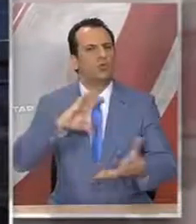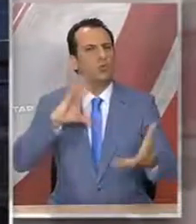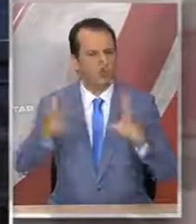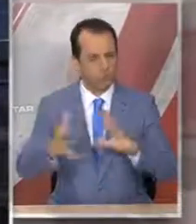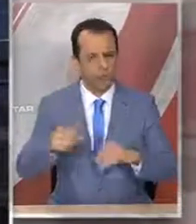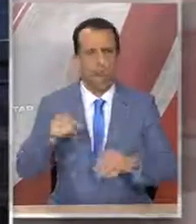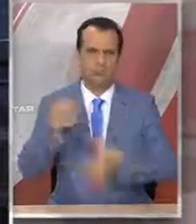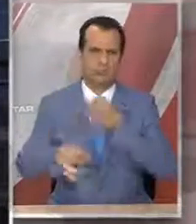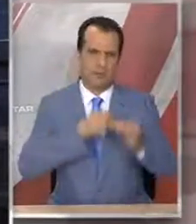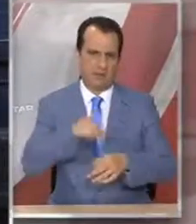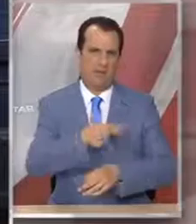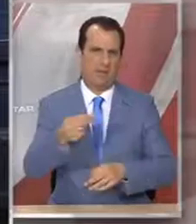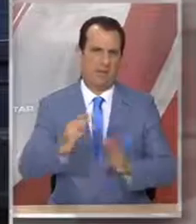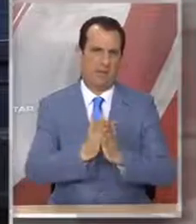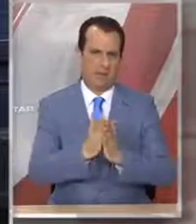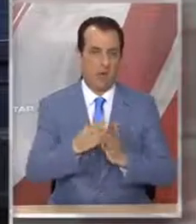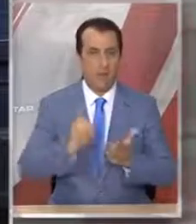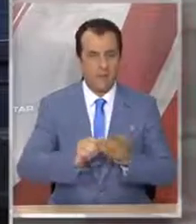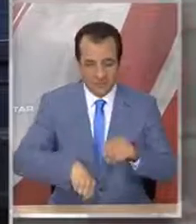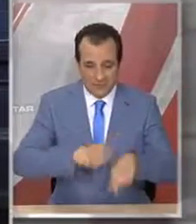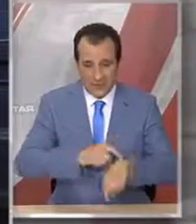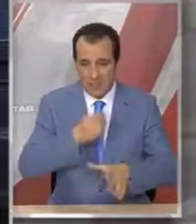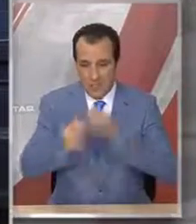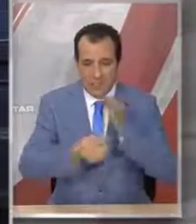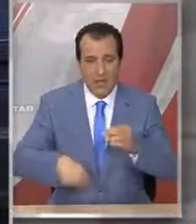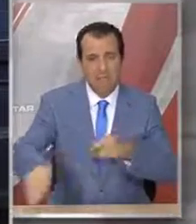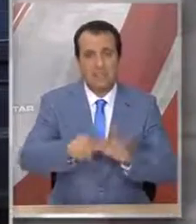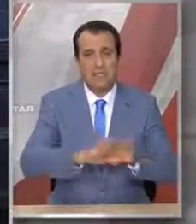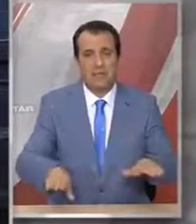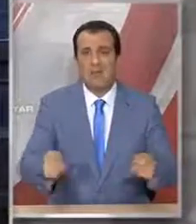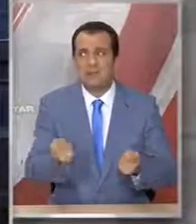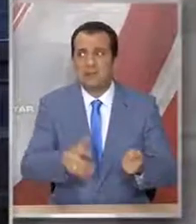μια εποχή που πρέπει να αρχίσουμε να μιλάμε στα παιδιά μας για